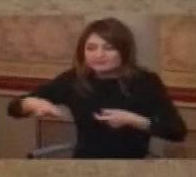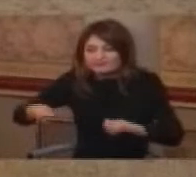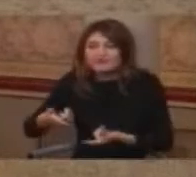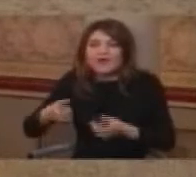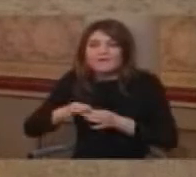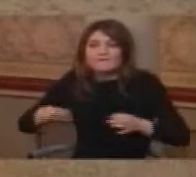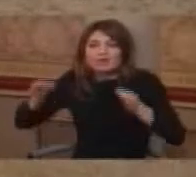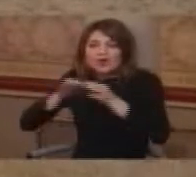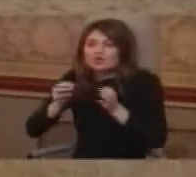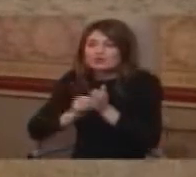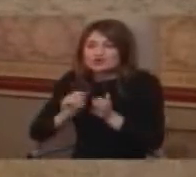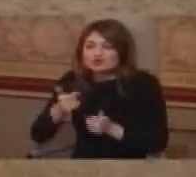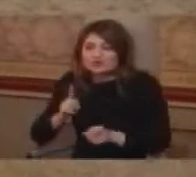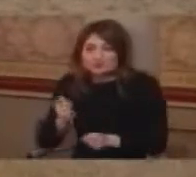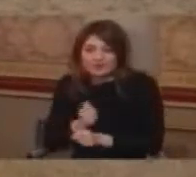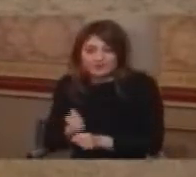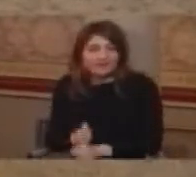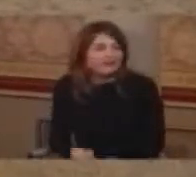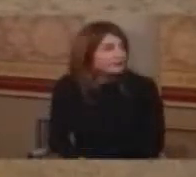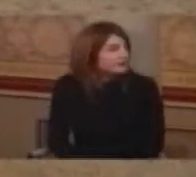sada još nisu realizirani.